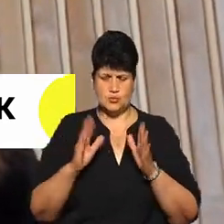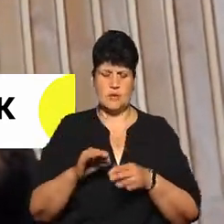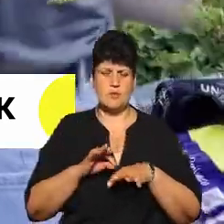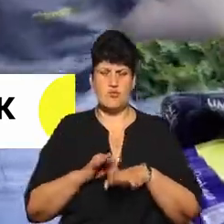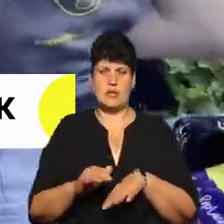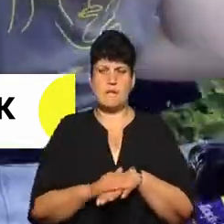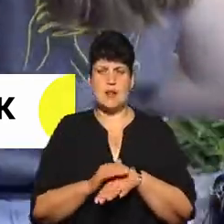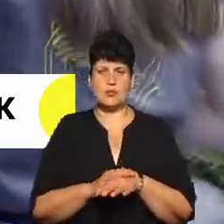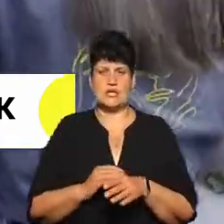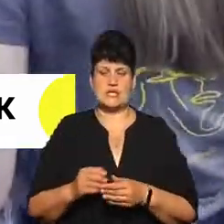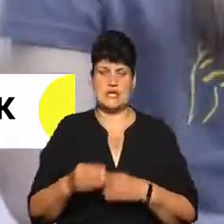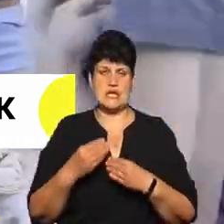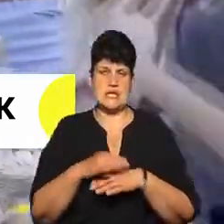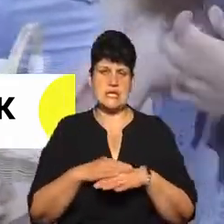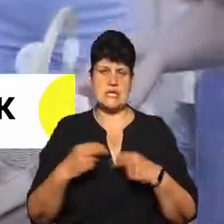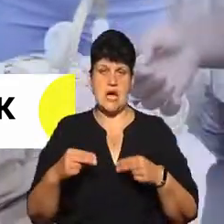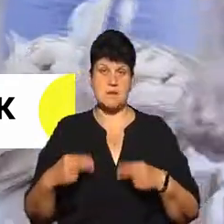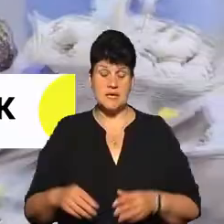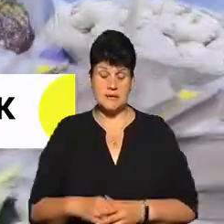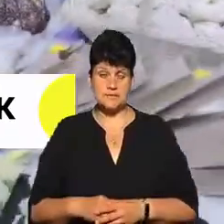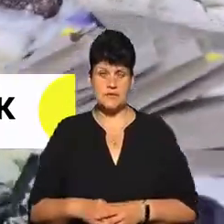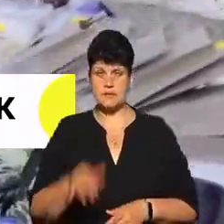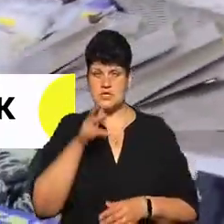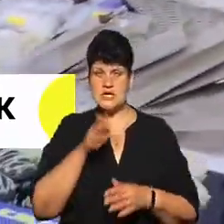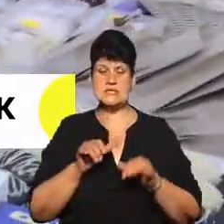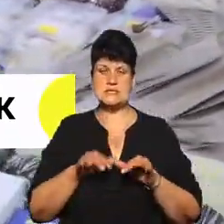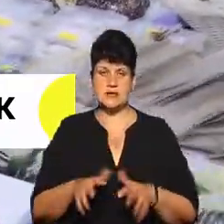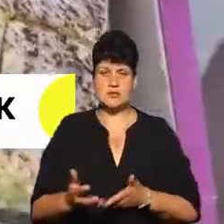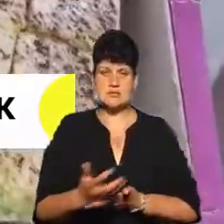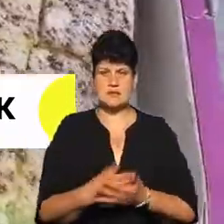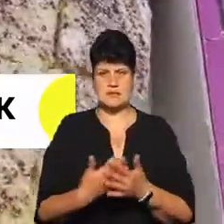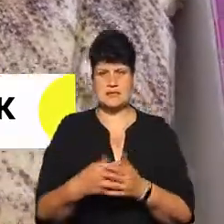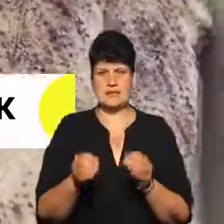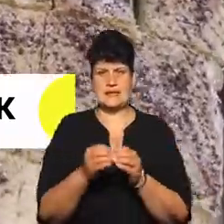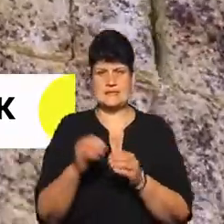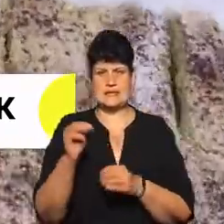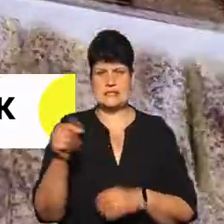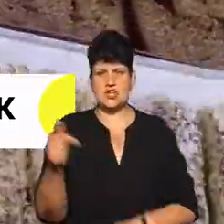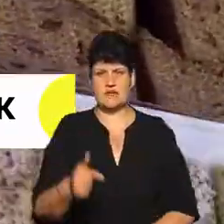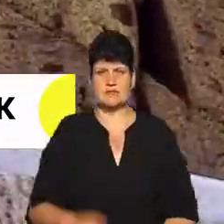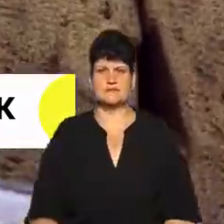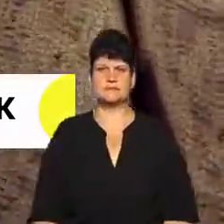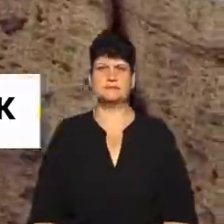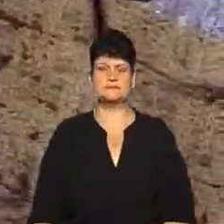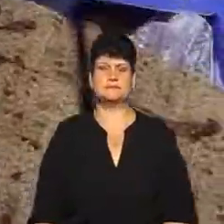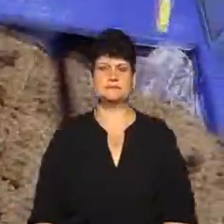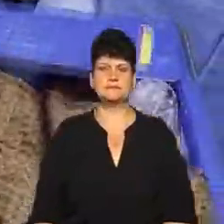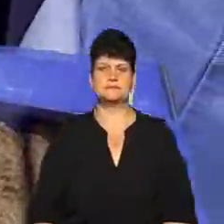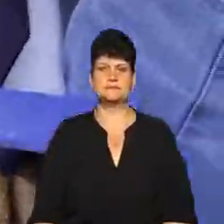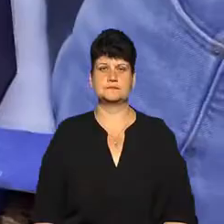благодійні ярмарки. Марта Дмитрів каже, під час заходу вдалося зібрати близько 10 тисяч гривень.